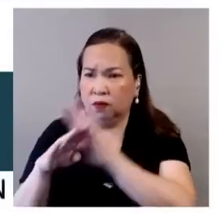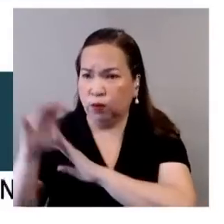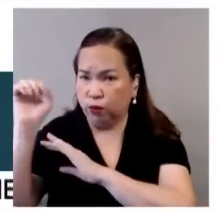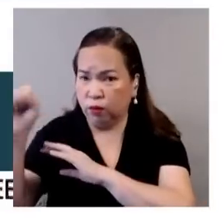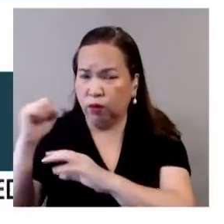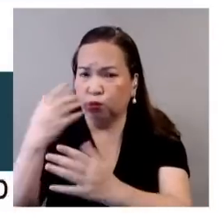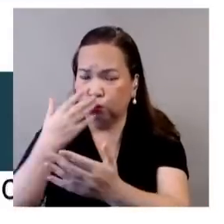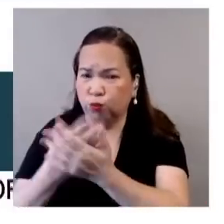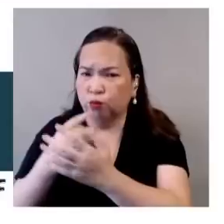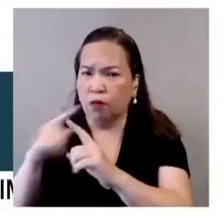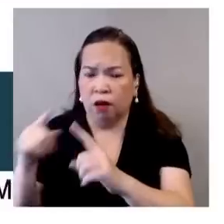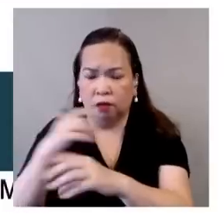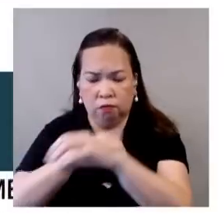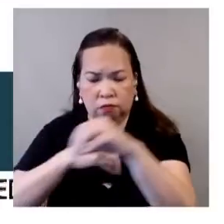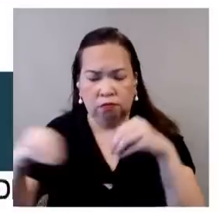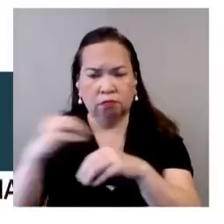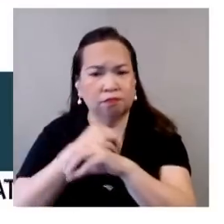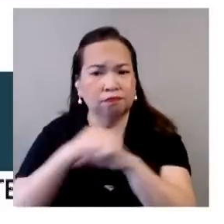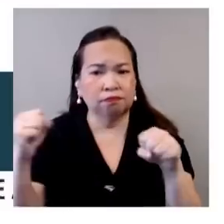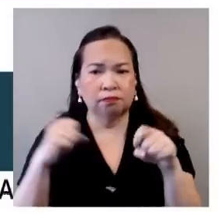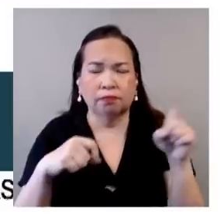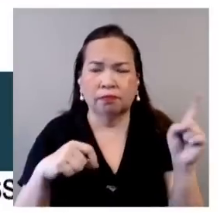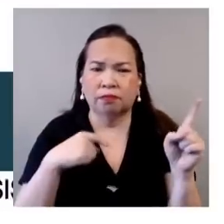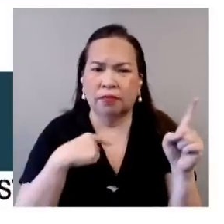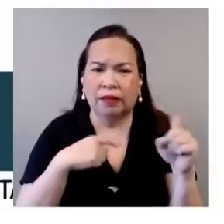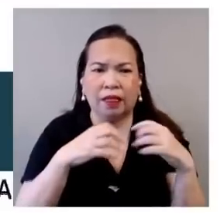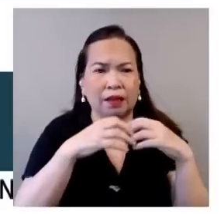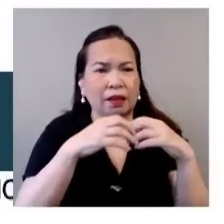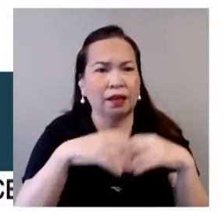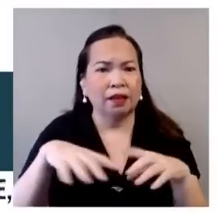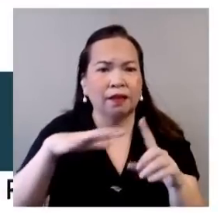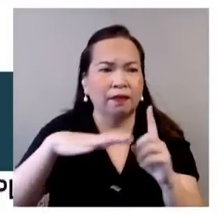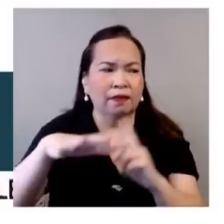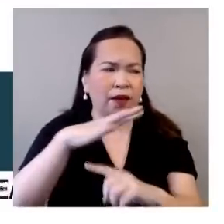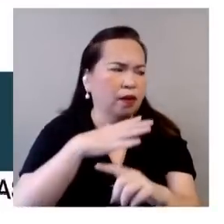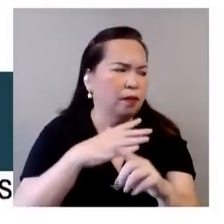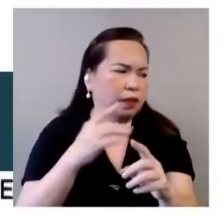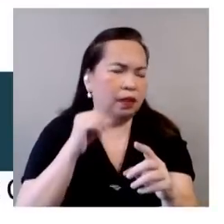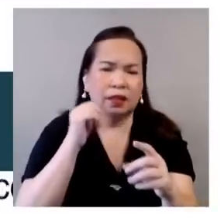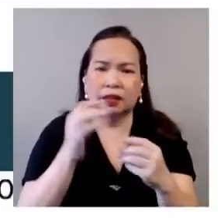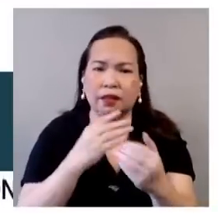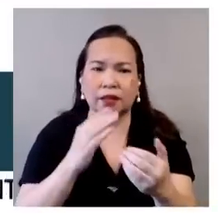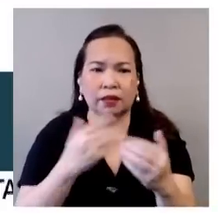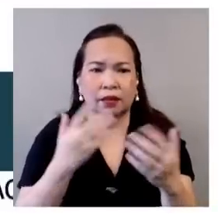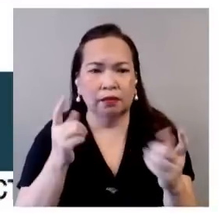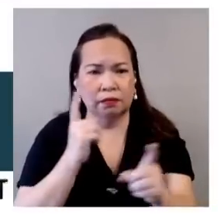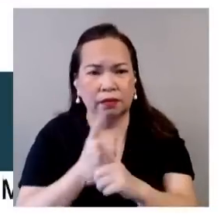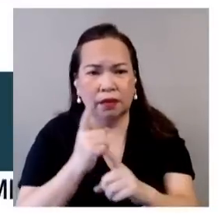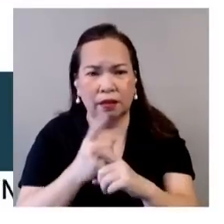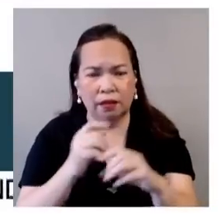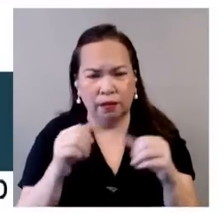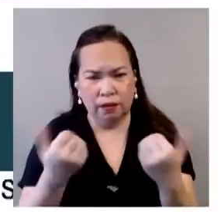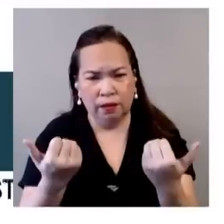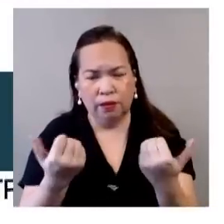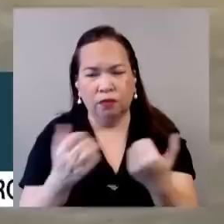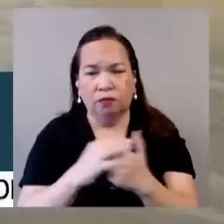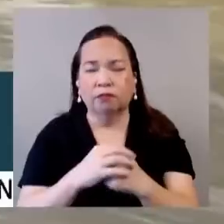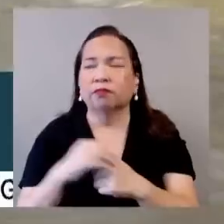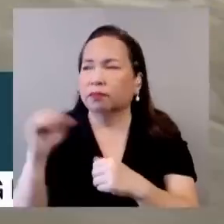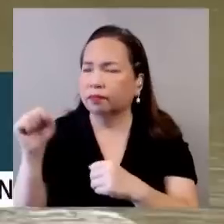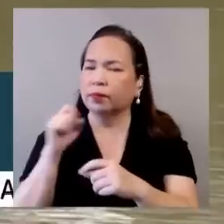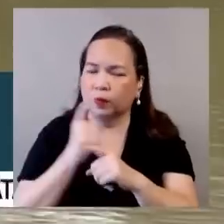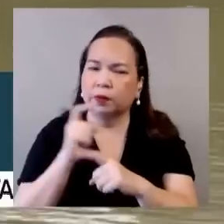ay baliwala din yung development na mangyayari po sa inyong lalawigan. Yes, so kailangan po talaga balance